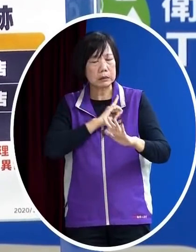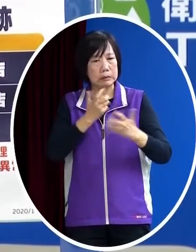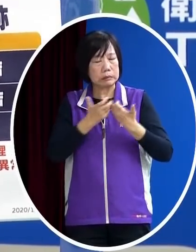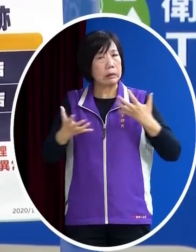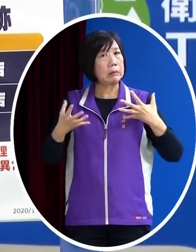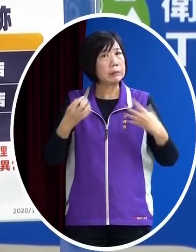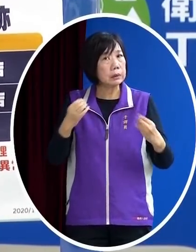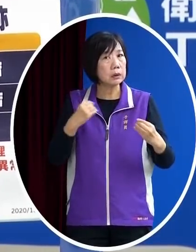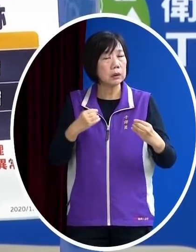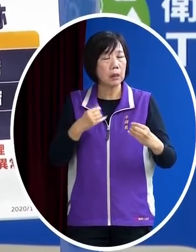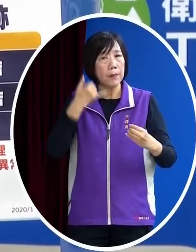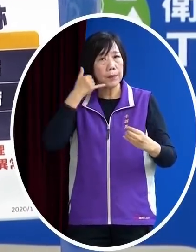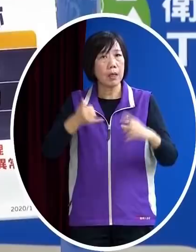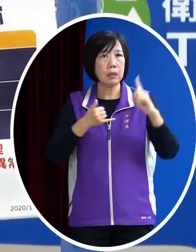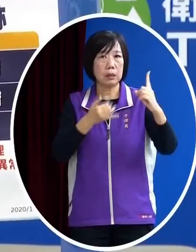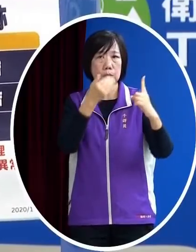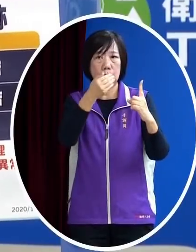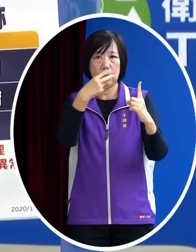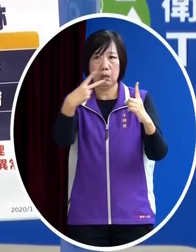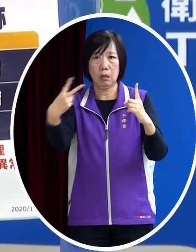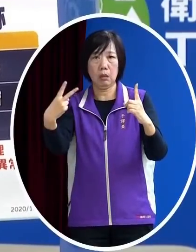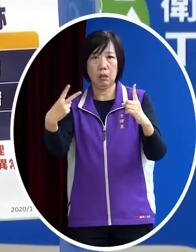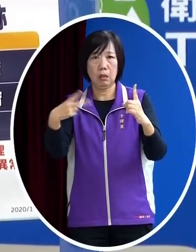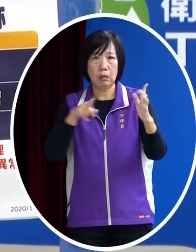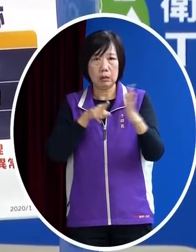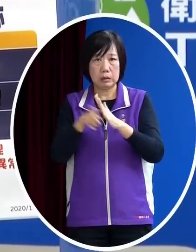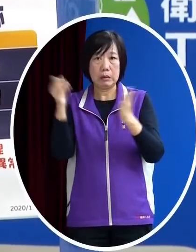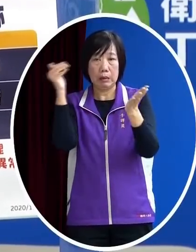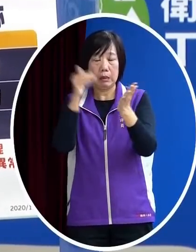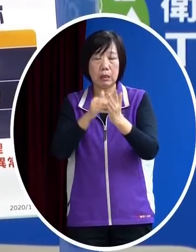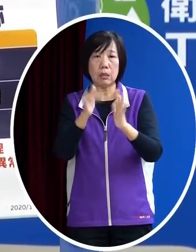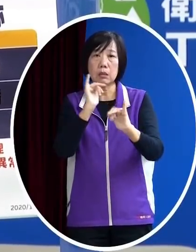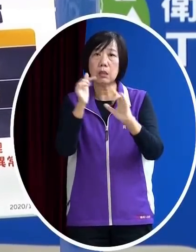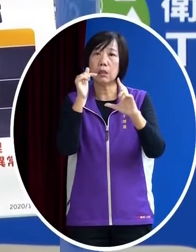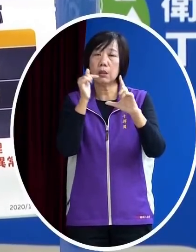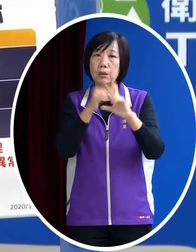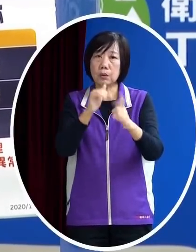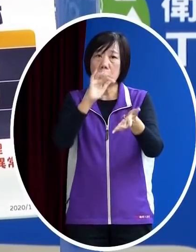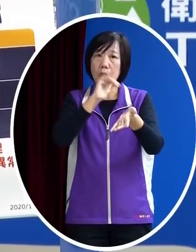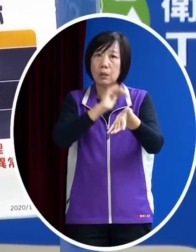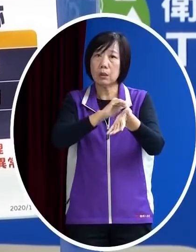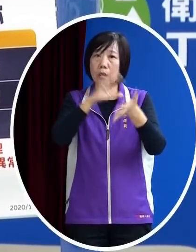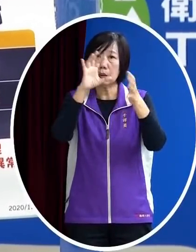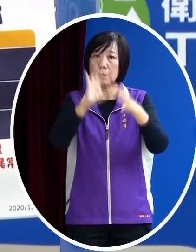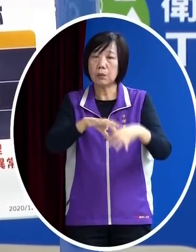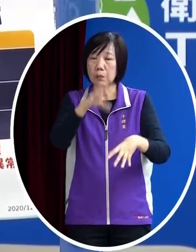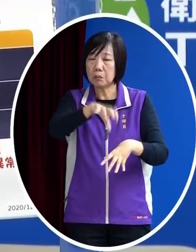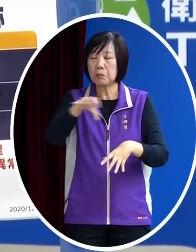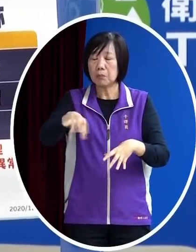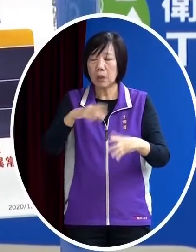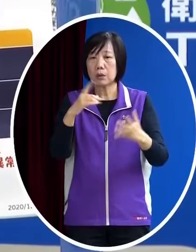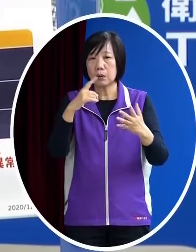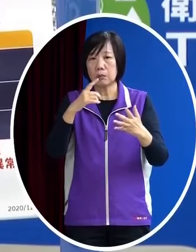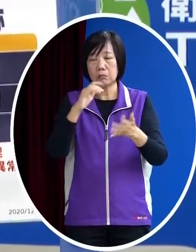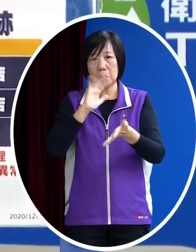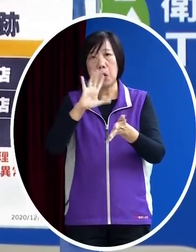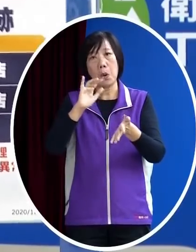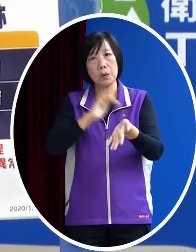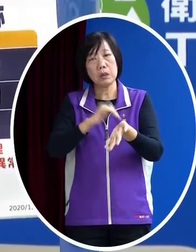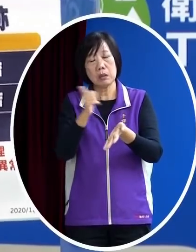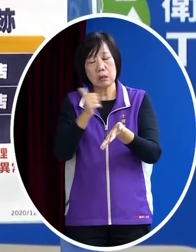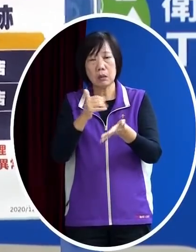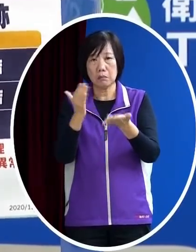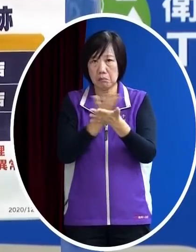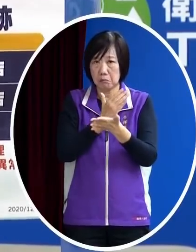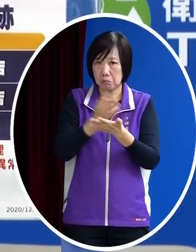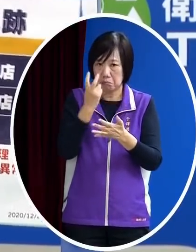那你请打1922，好，然后到指定的社区裁剪院所，由医师评估裁剪。你有